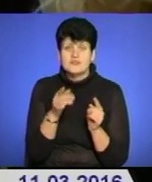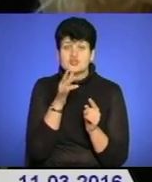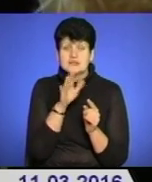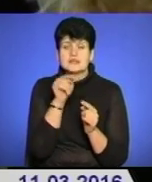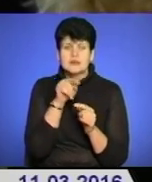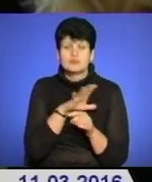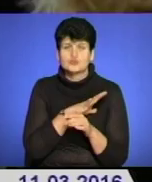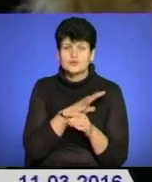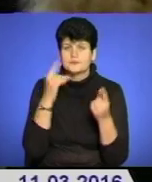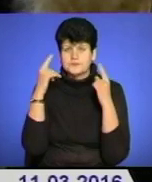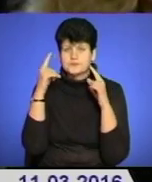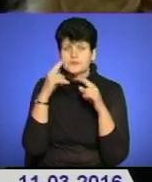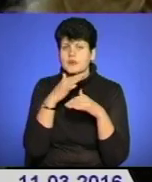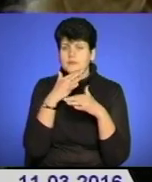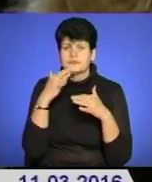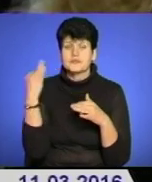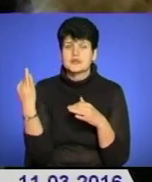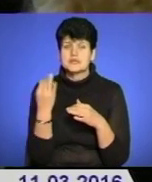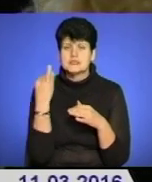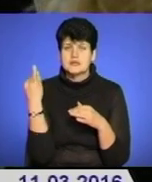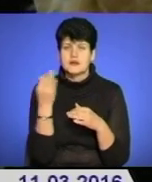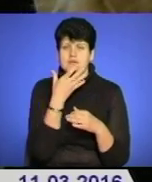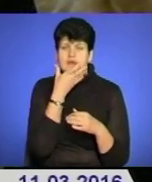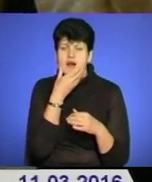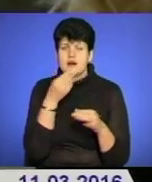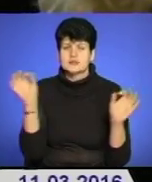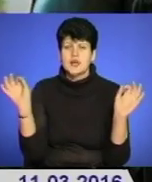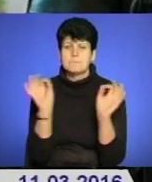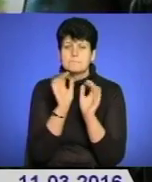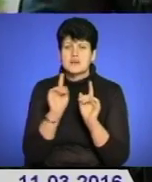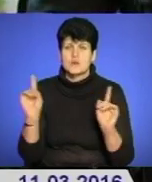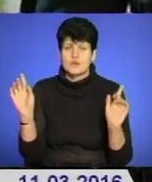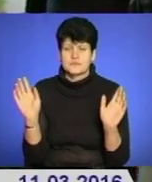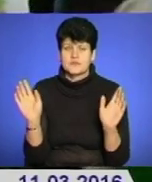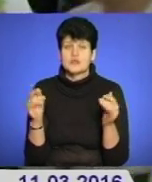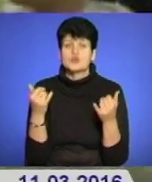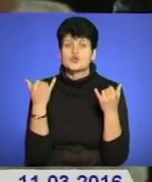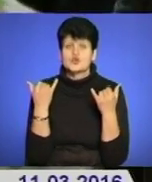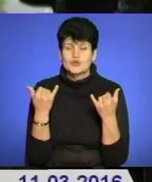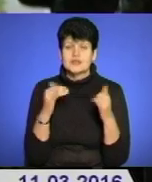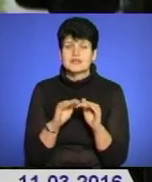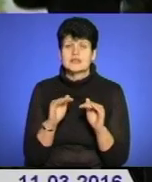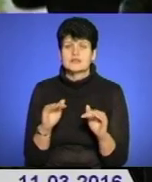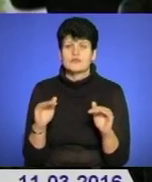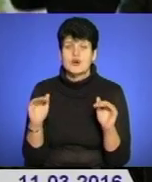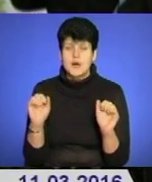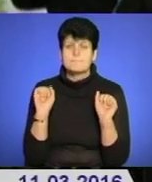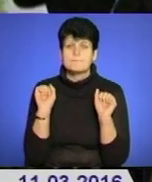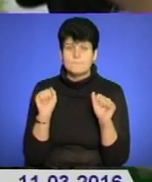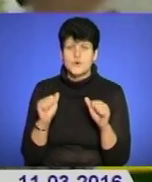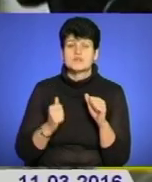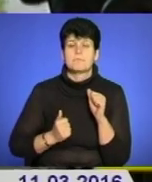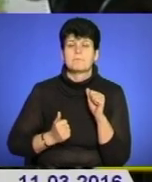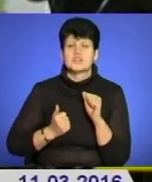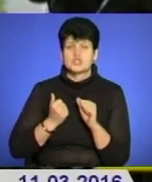створено цікавих, дуже гарних, мелодійних творів. Сьогодні дітвора наша може пишатися,